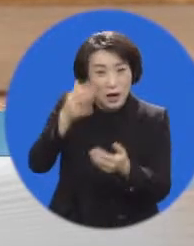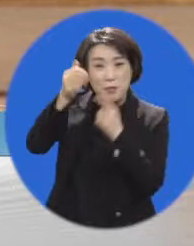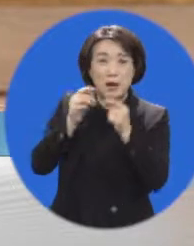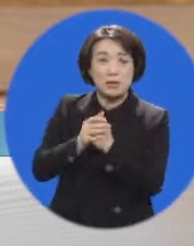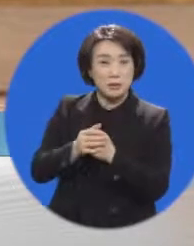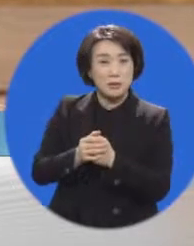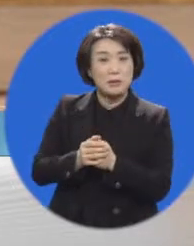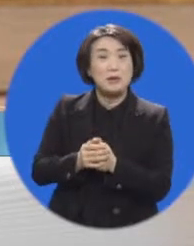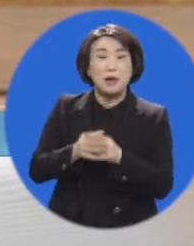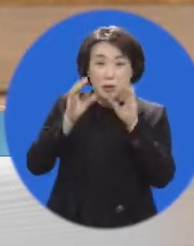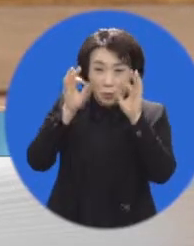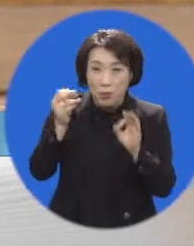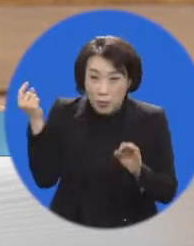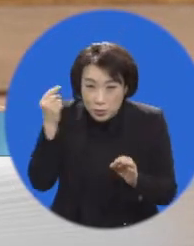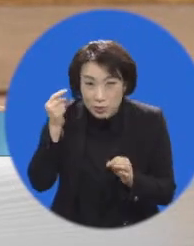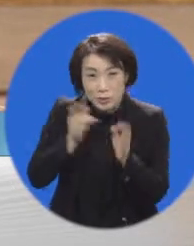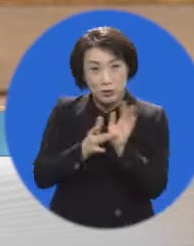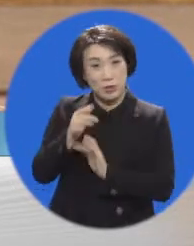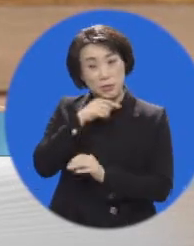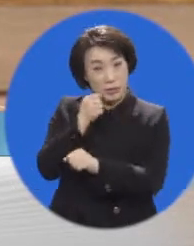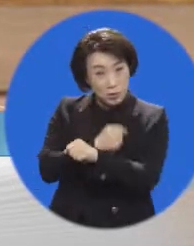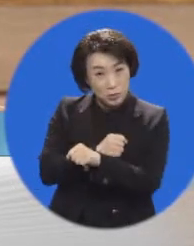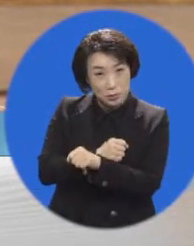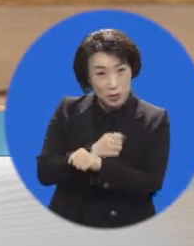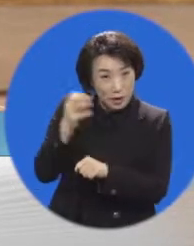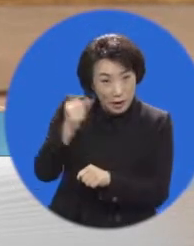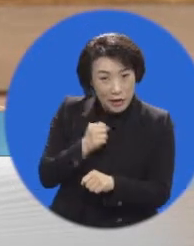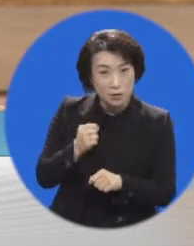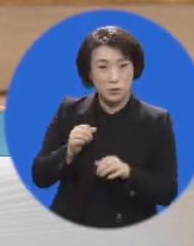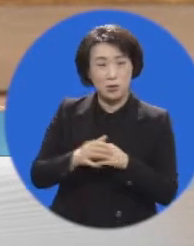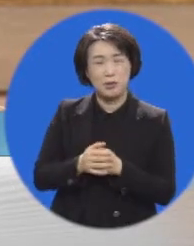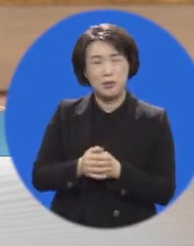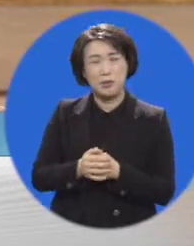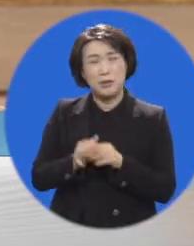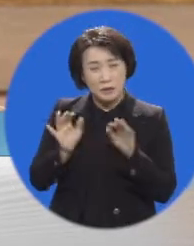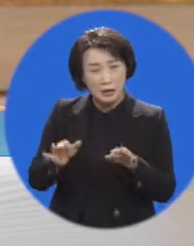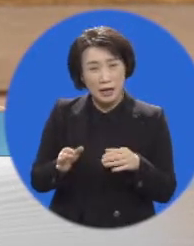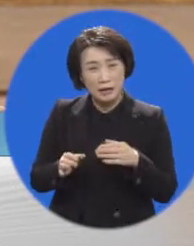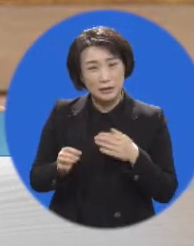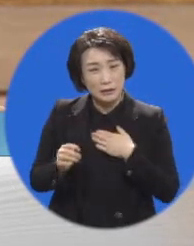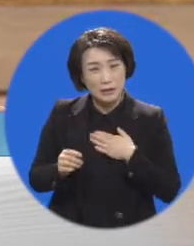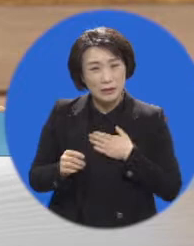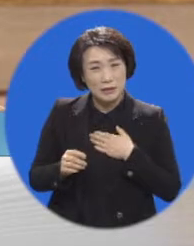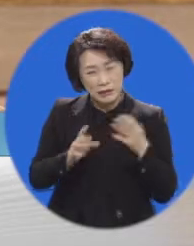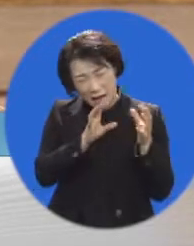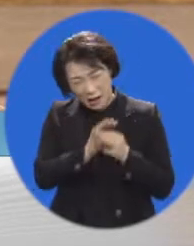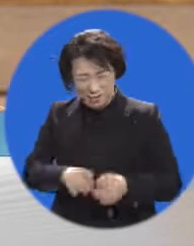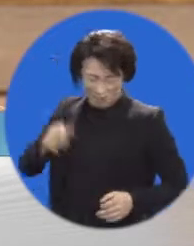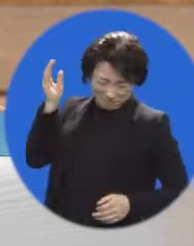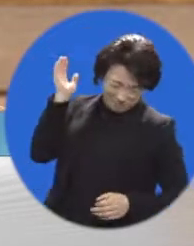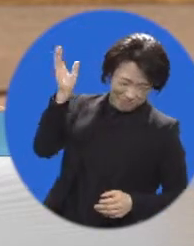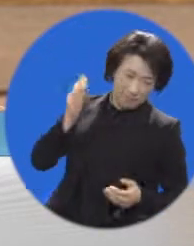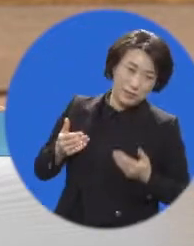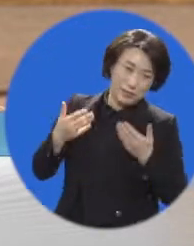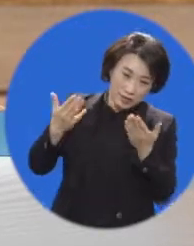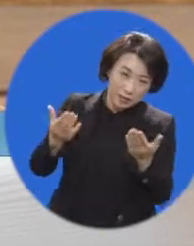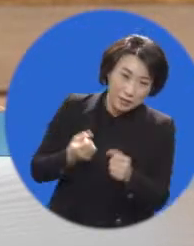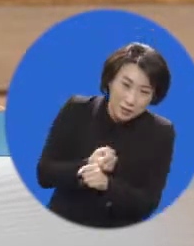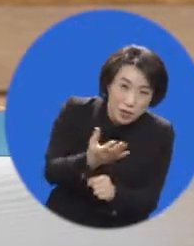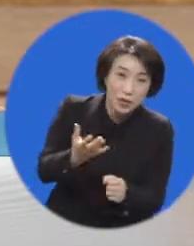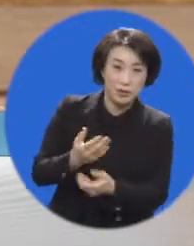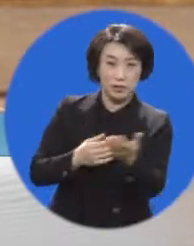들고 예수 피의 공로 아주 피가 입이 피가 터지도록 그